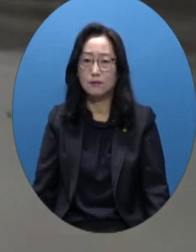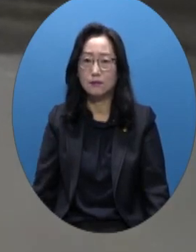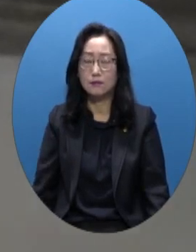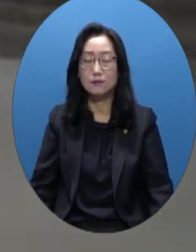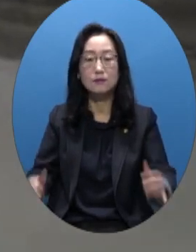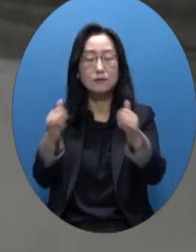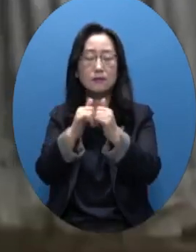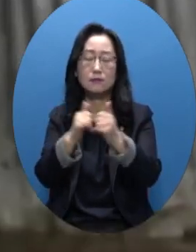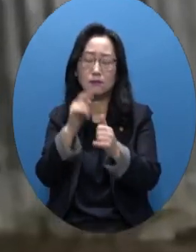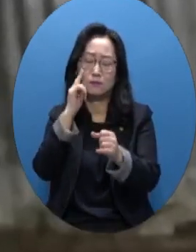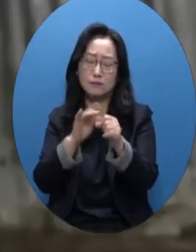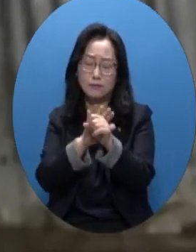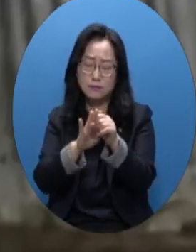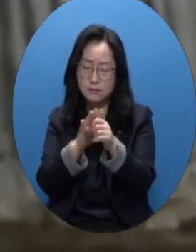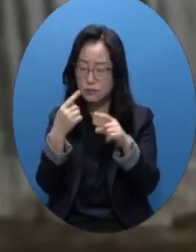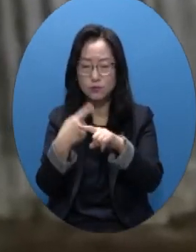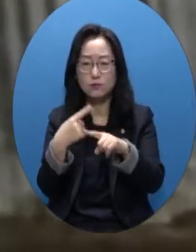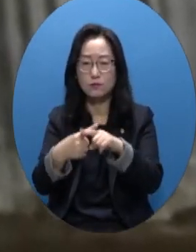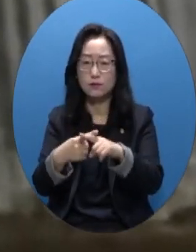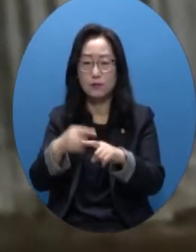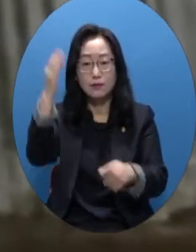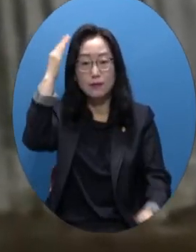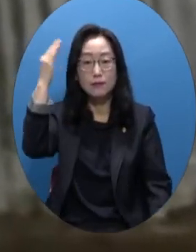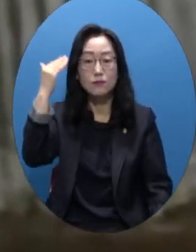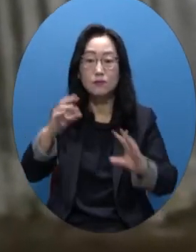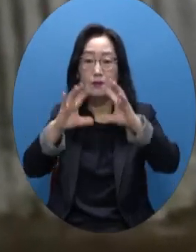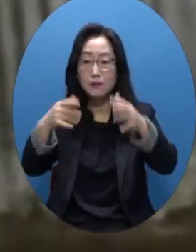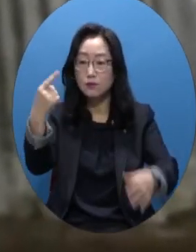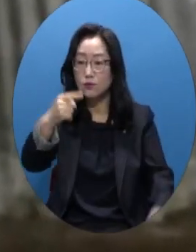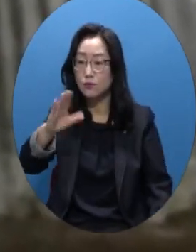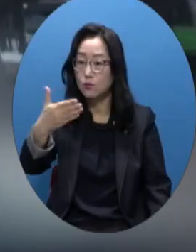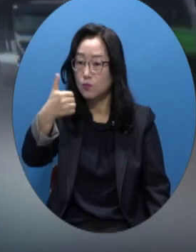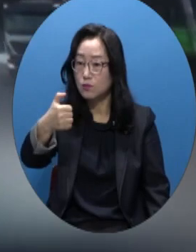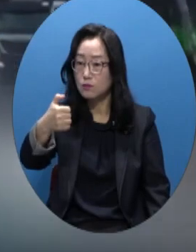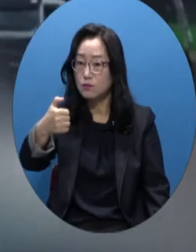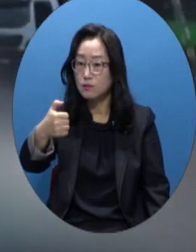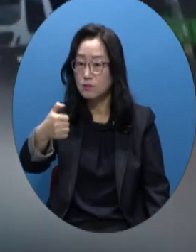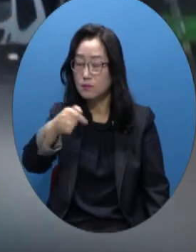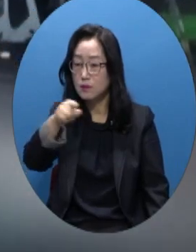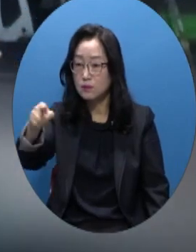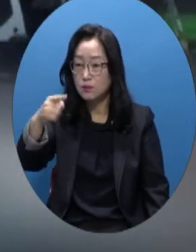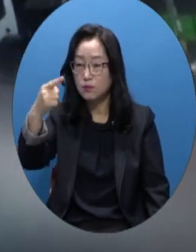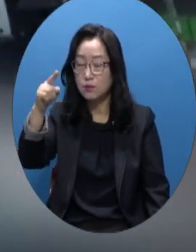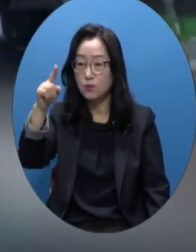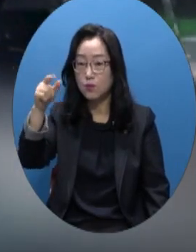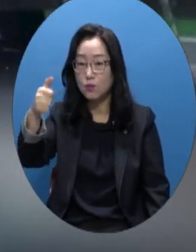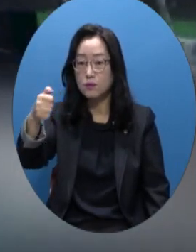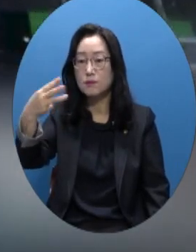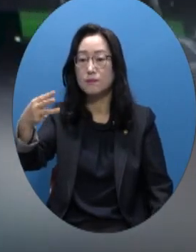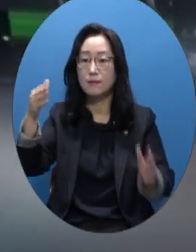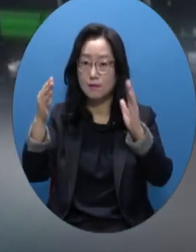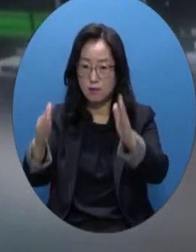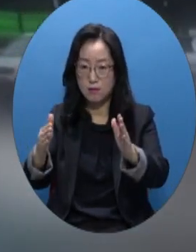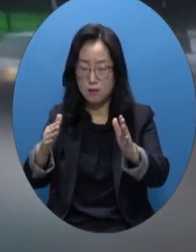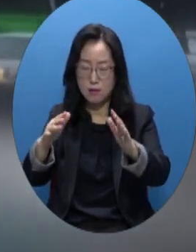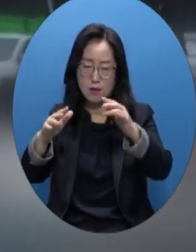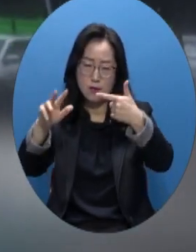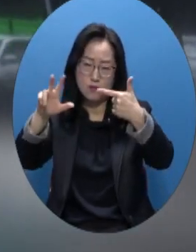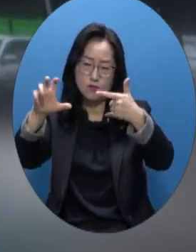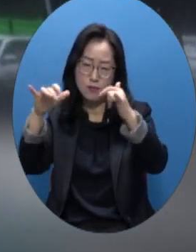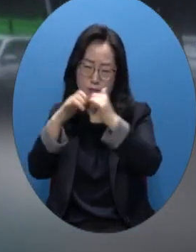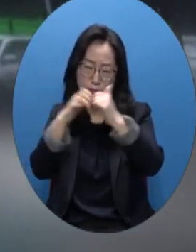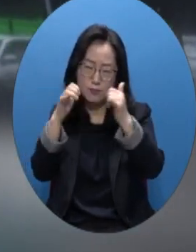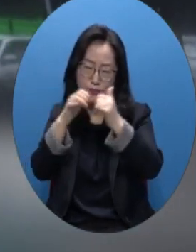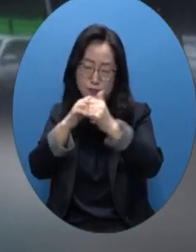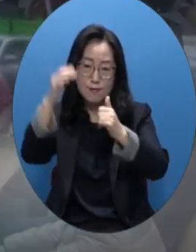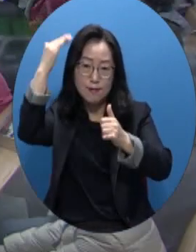전쟁은 빕니다 우리 대한민국 2 조루 보시면 도입 3년 동안 6일 오전 10 7화 써온 한국이 초토화되고